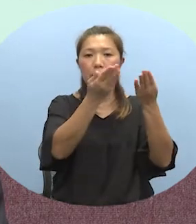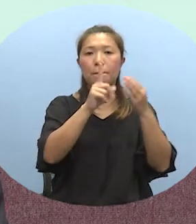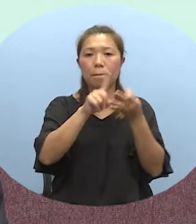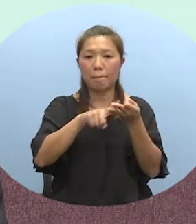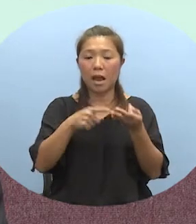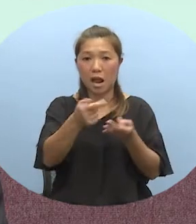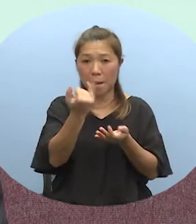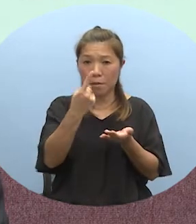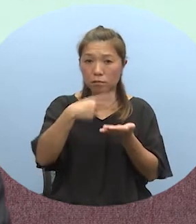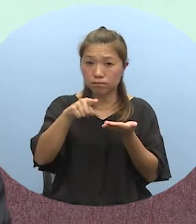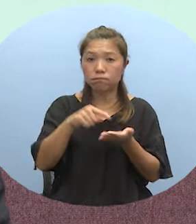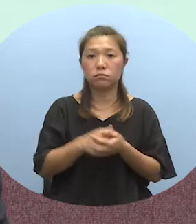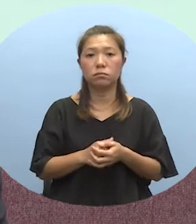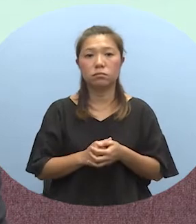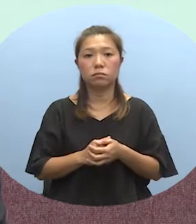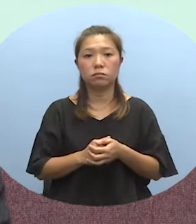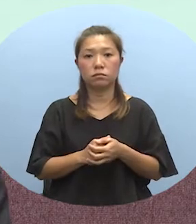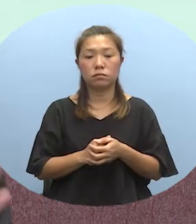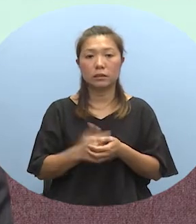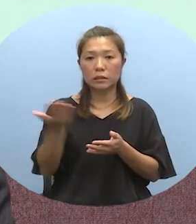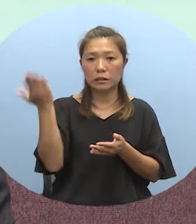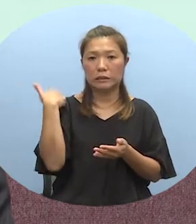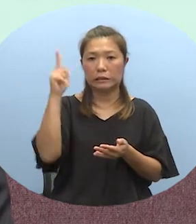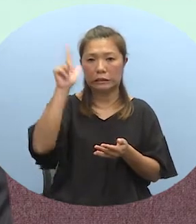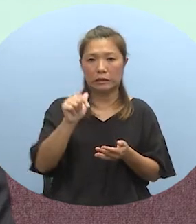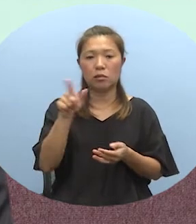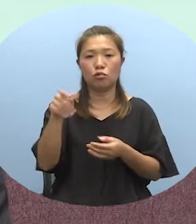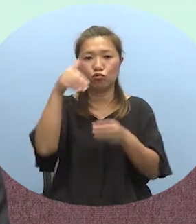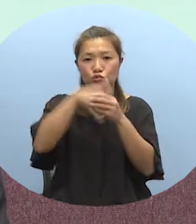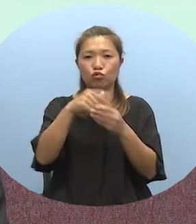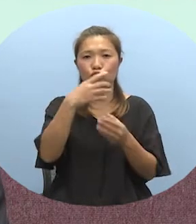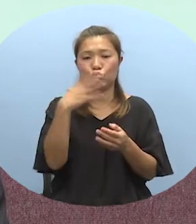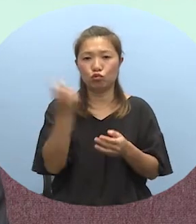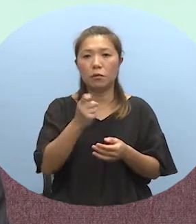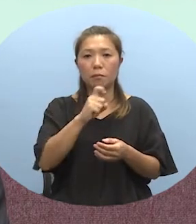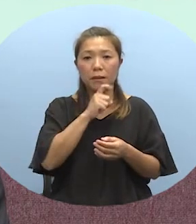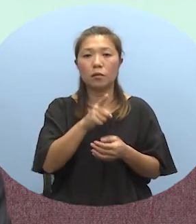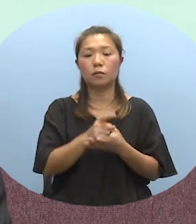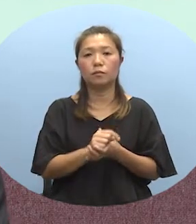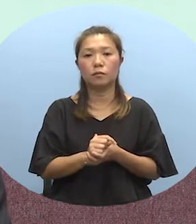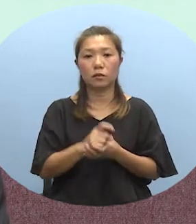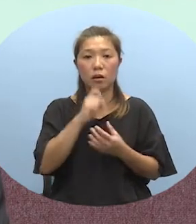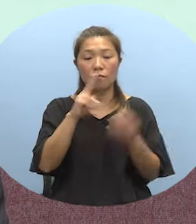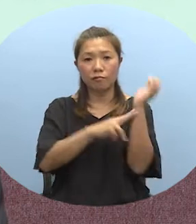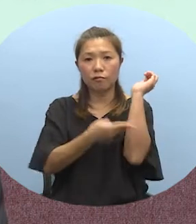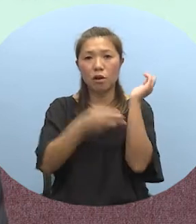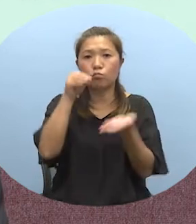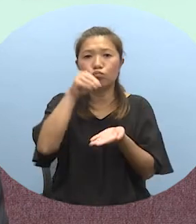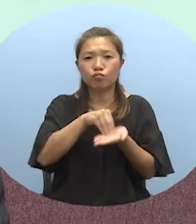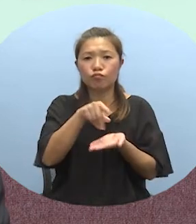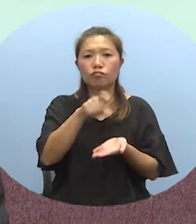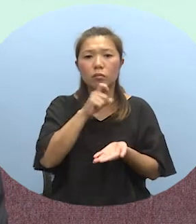名係咪有效。咁喺以前喺有選舉主任嘅情況之下呢，法例亦都係規